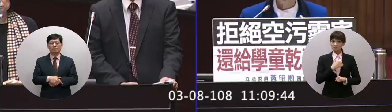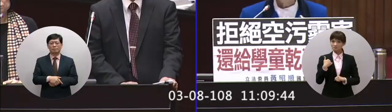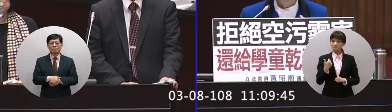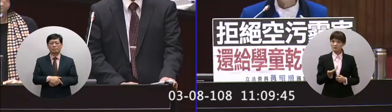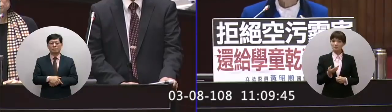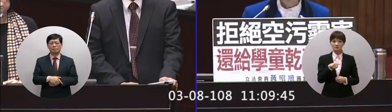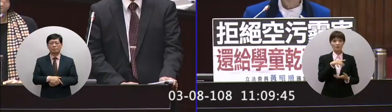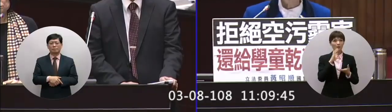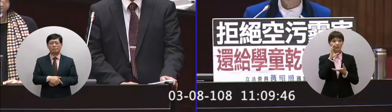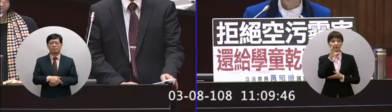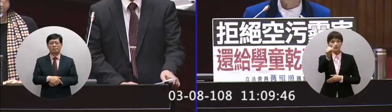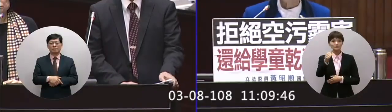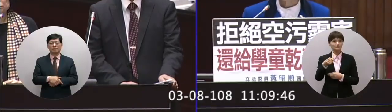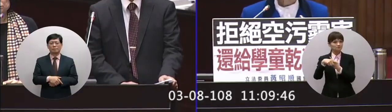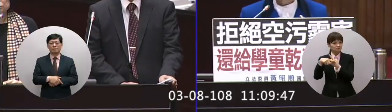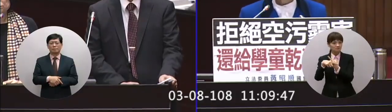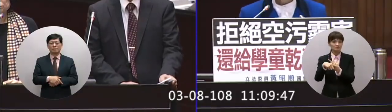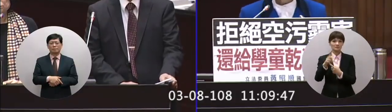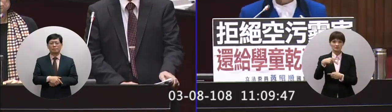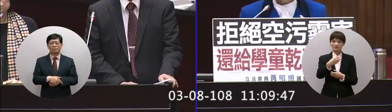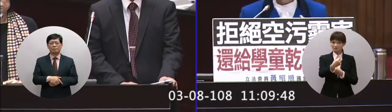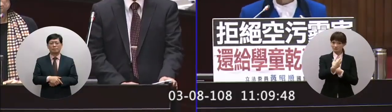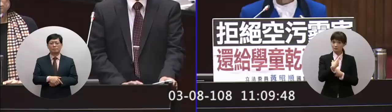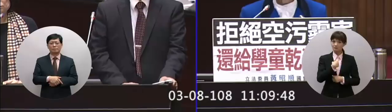去研究？什么时候告诉我们？